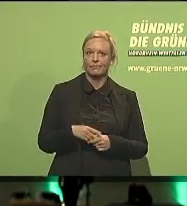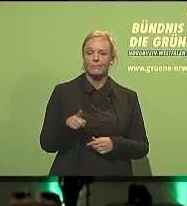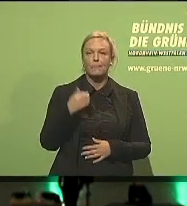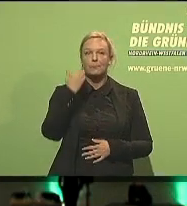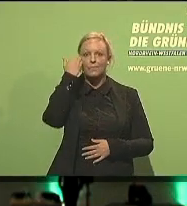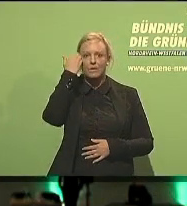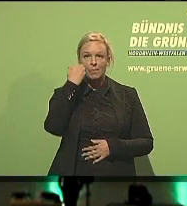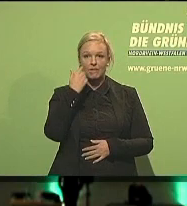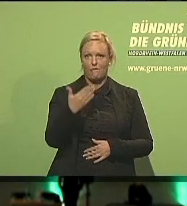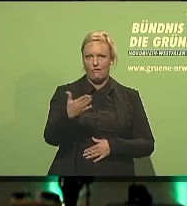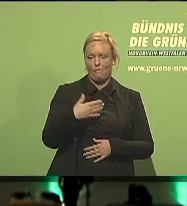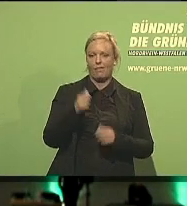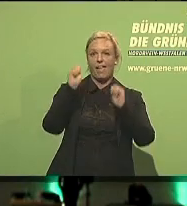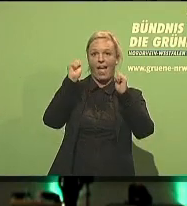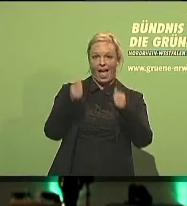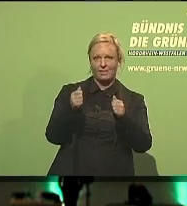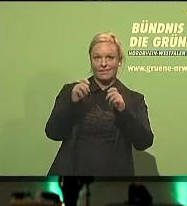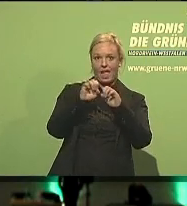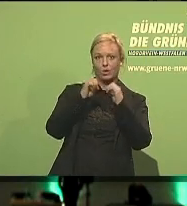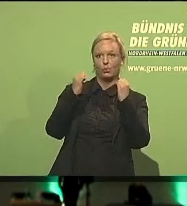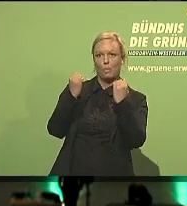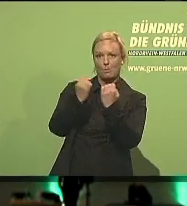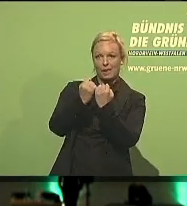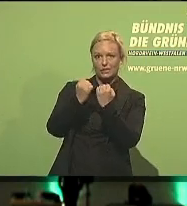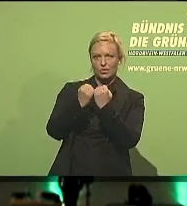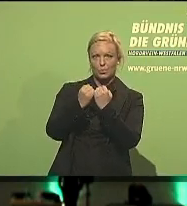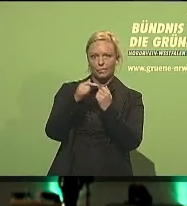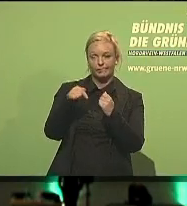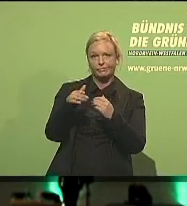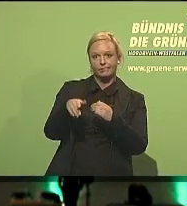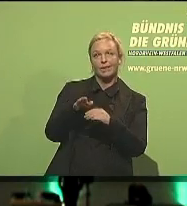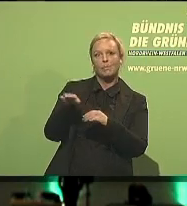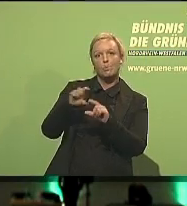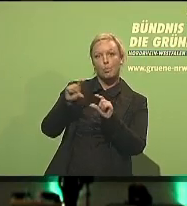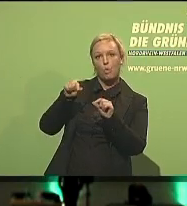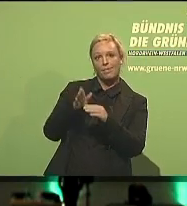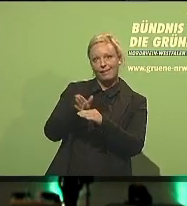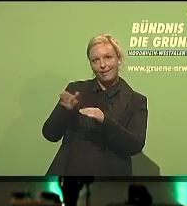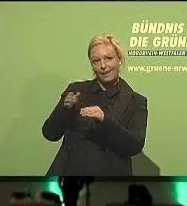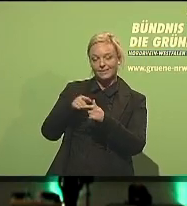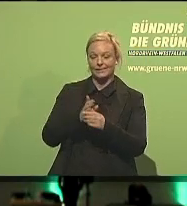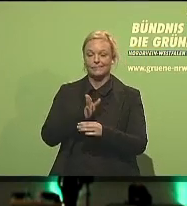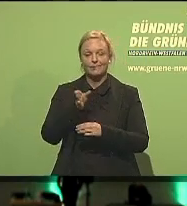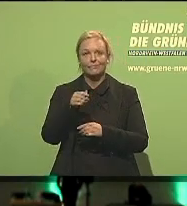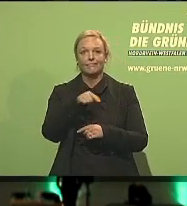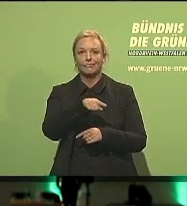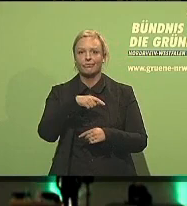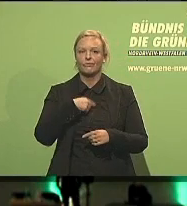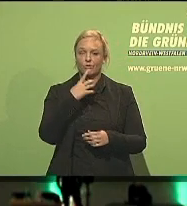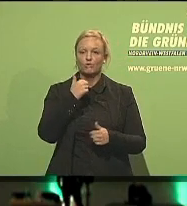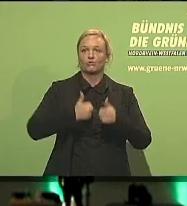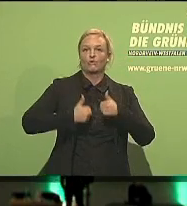der Antragskommission, die ist von euch aus gesehen unten rechts vor der Bühne, ihre Kandidatur erklären.